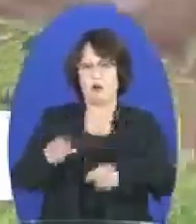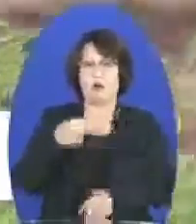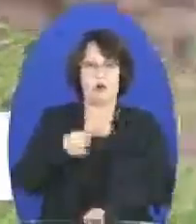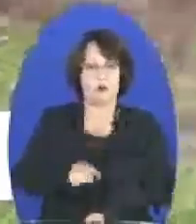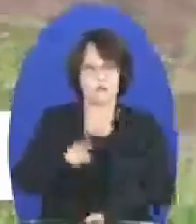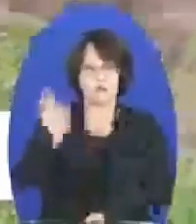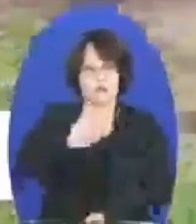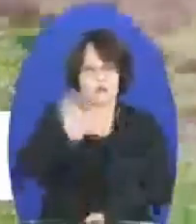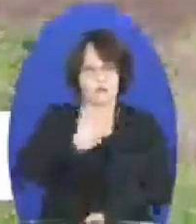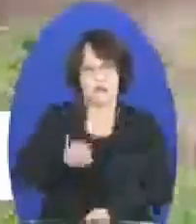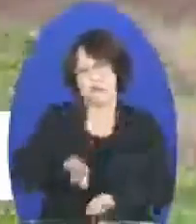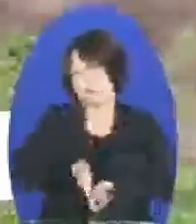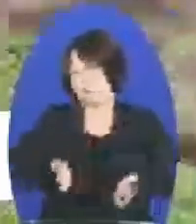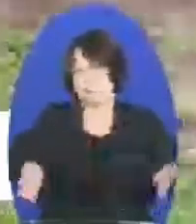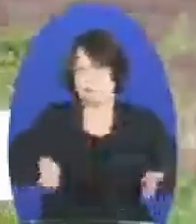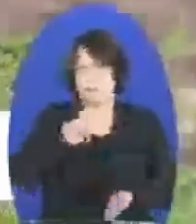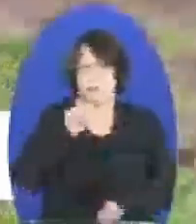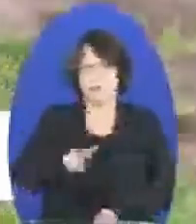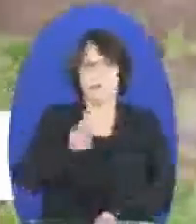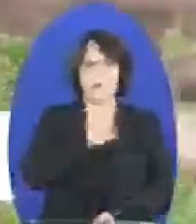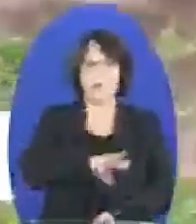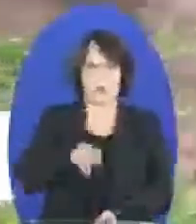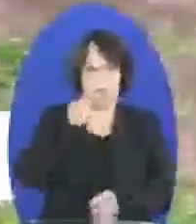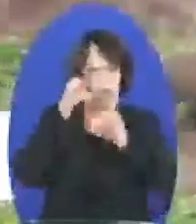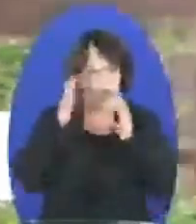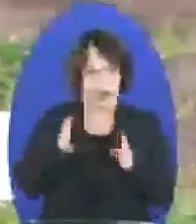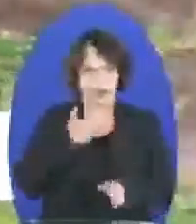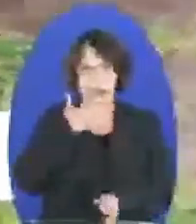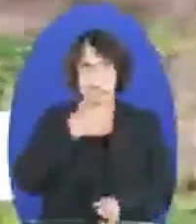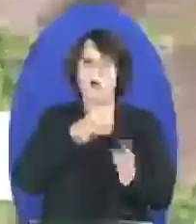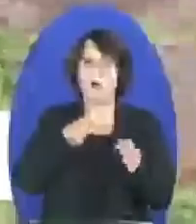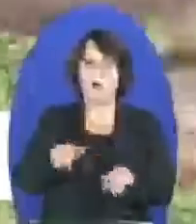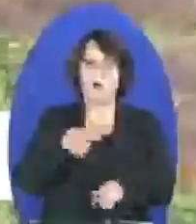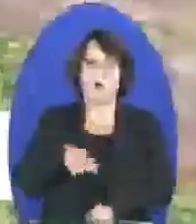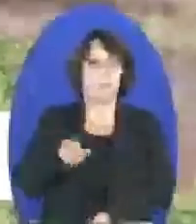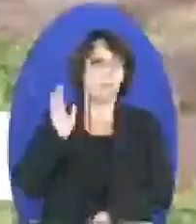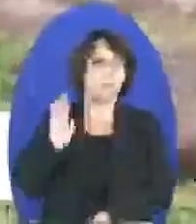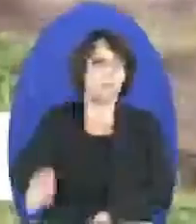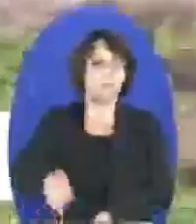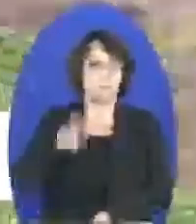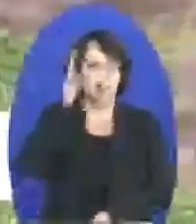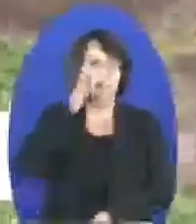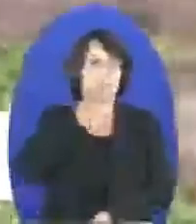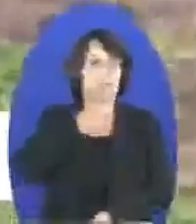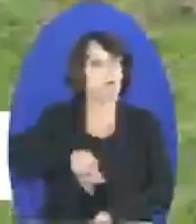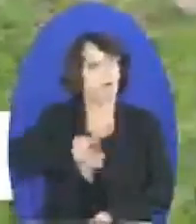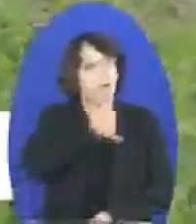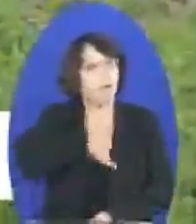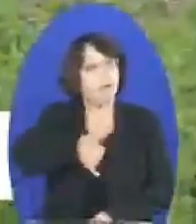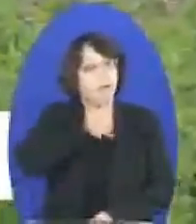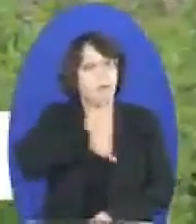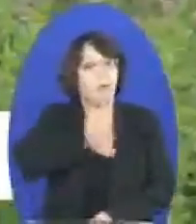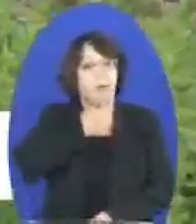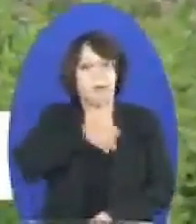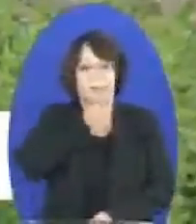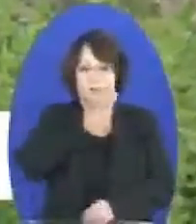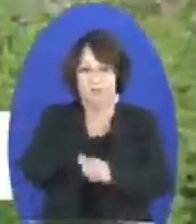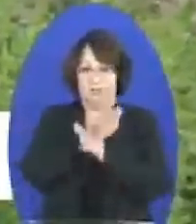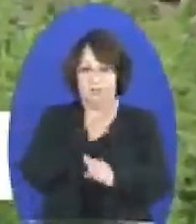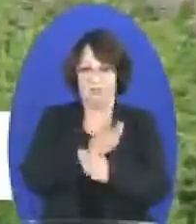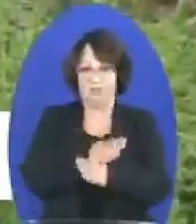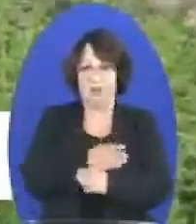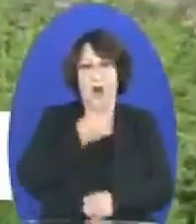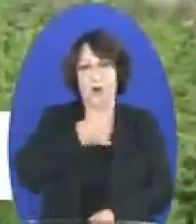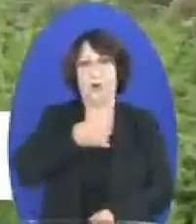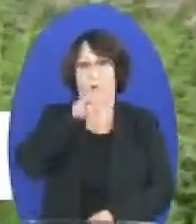анхааруулж байна. Тэр дундаа бага насны хүүхдийг хараа хяналтгүй гол дойртуулахгүй байх, цогтууруулах ундааны зүйл хэрэглэсэн үедээ голын усанд орохгүй